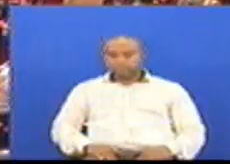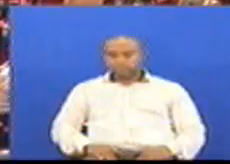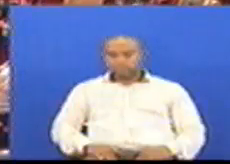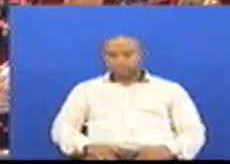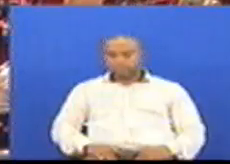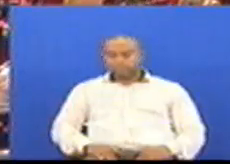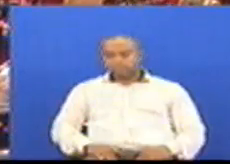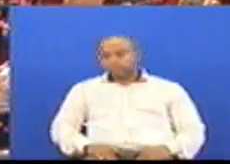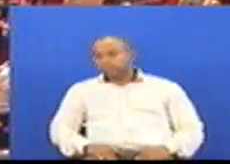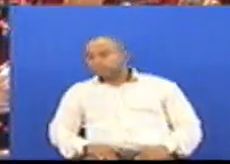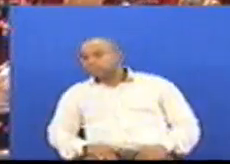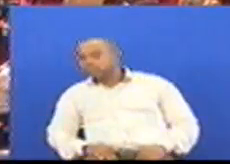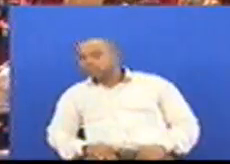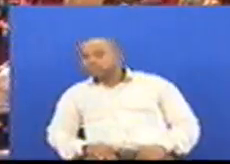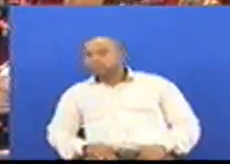Mheshimiwa Naibu Speaker,